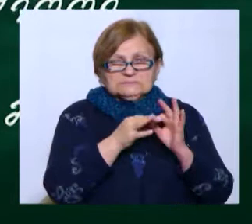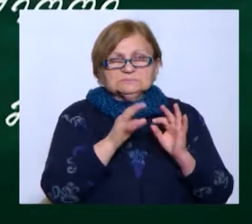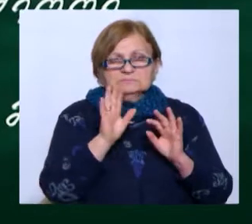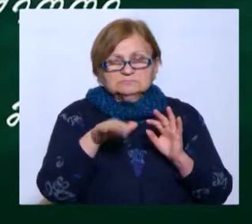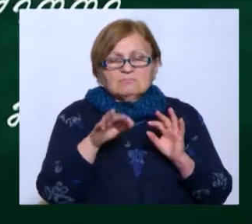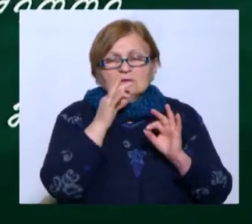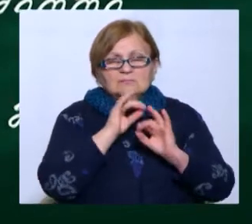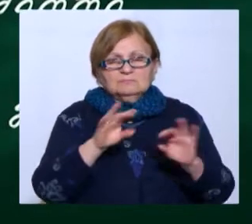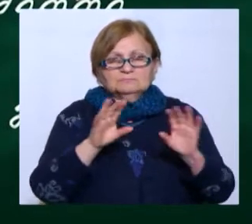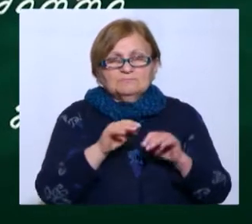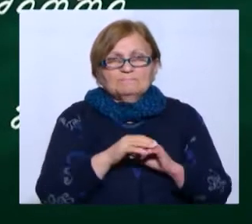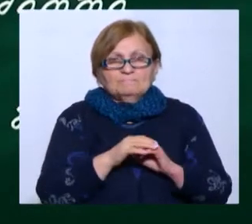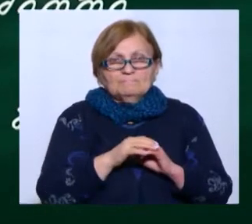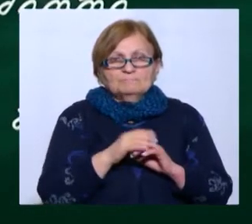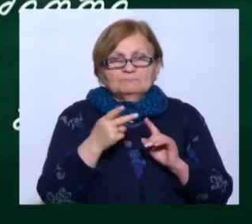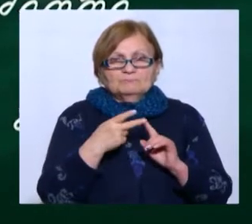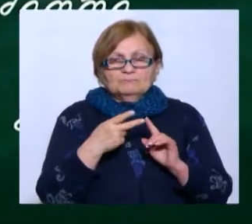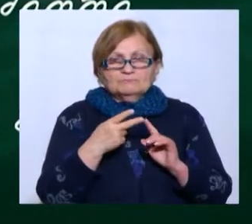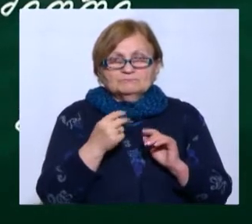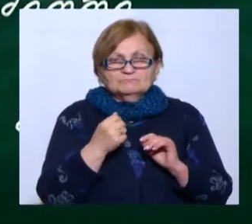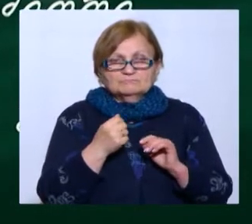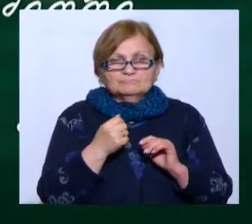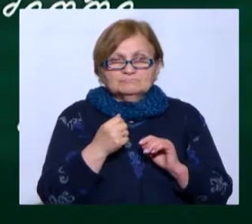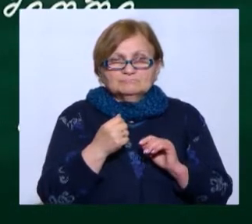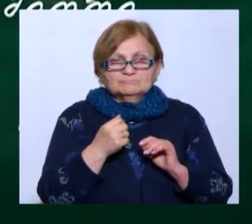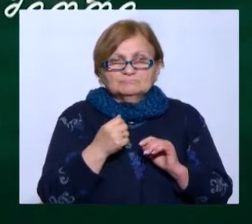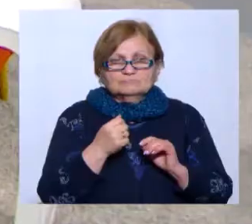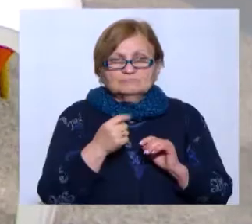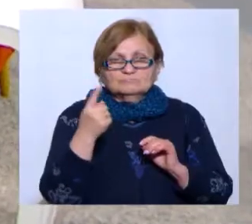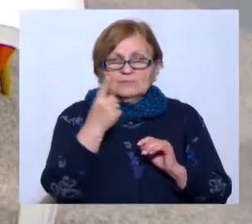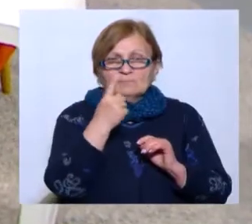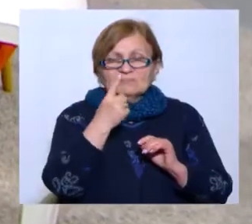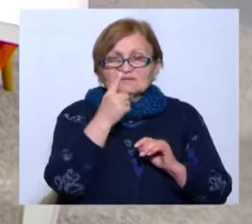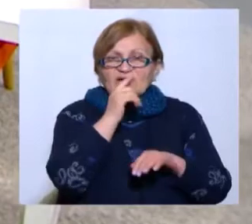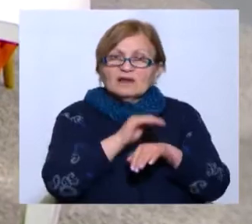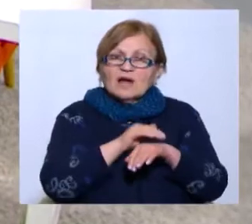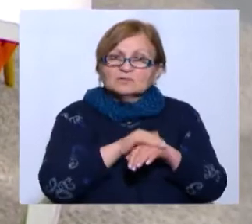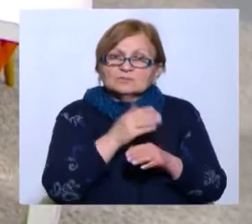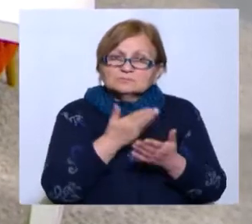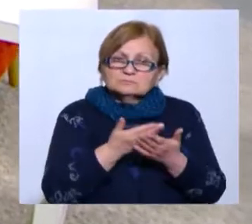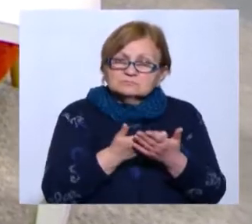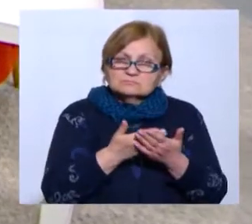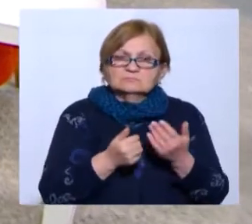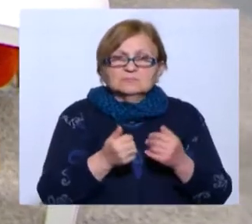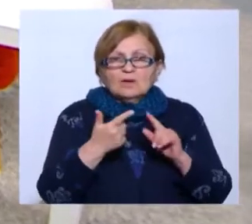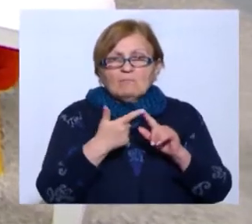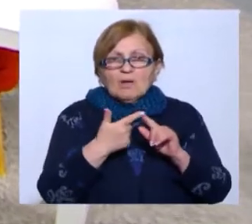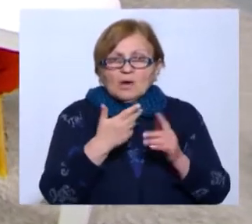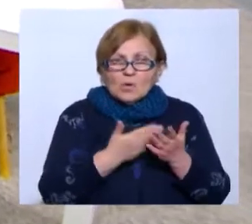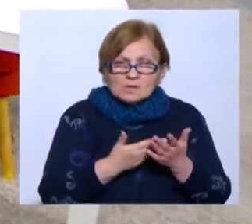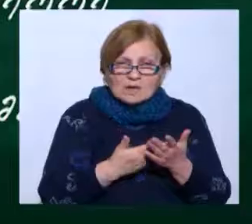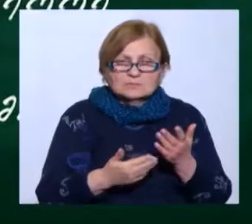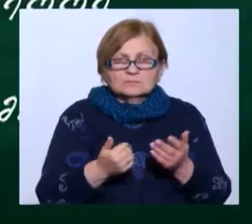თითოეული ნაწილი რას ნიშნავს. შესავალი მას მოსდევს პირველი არგუმენტი, მას მოსდევს მეორე